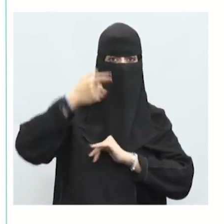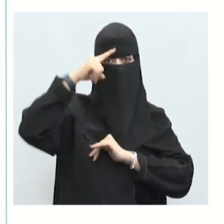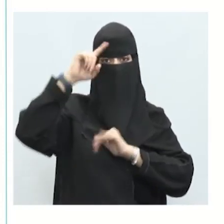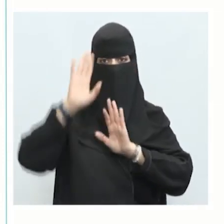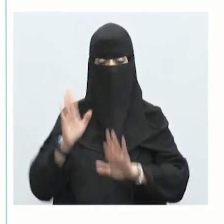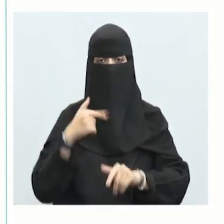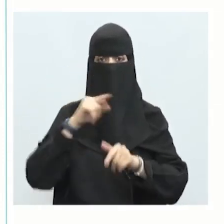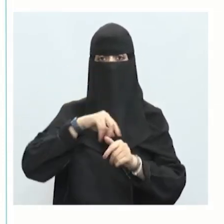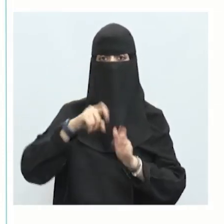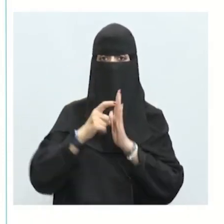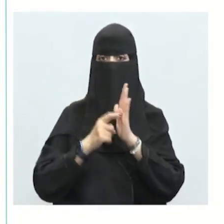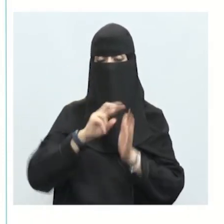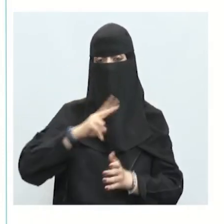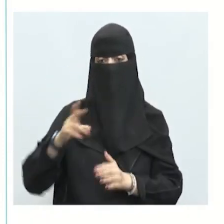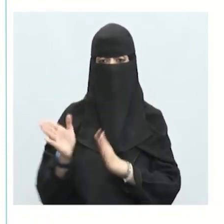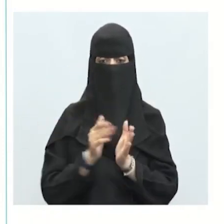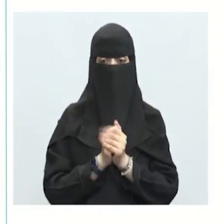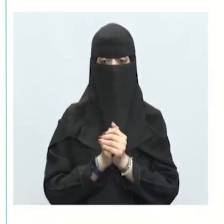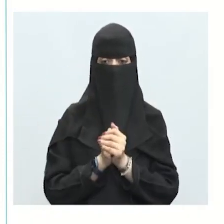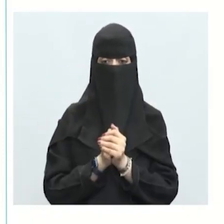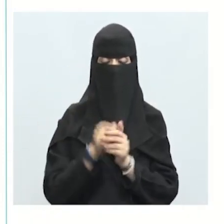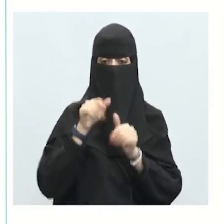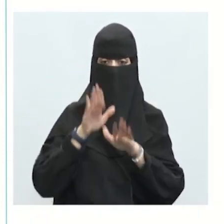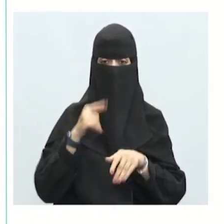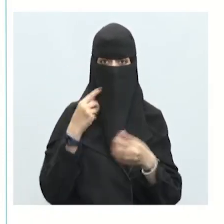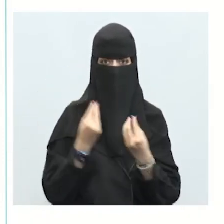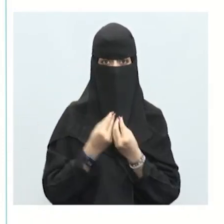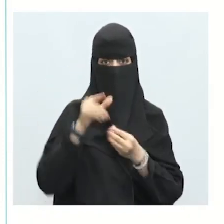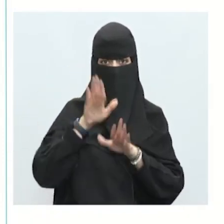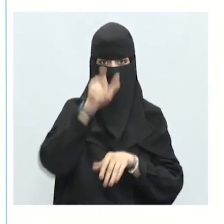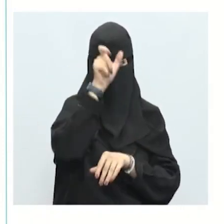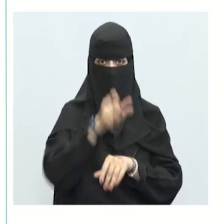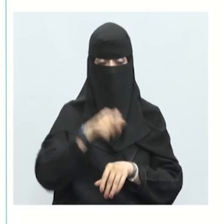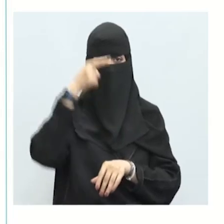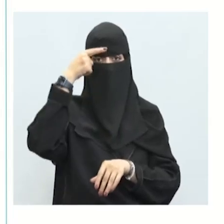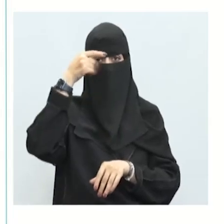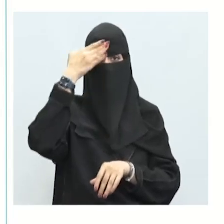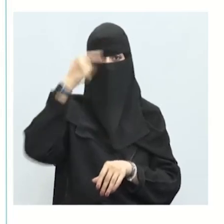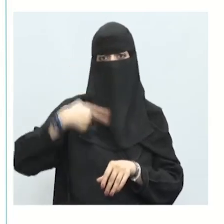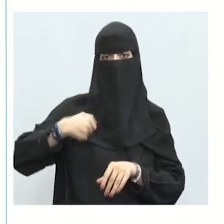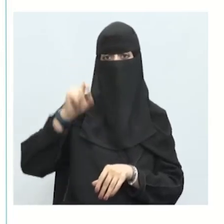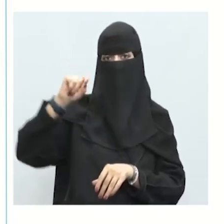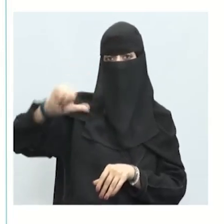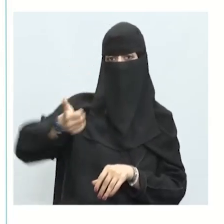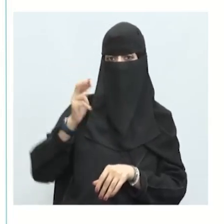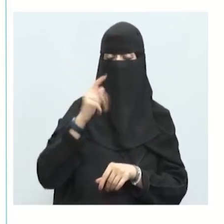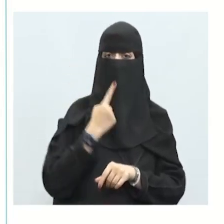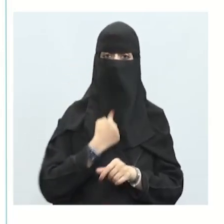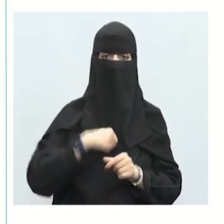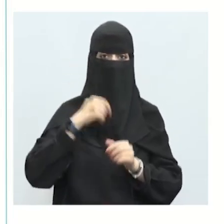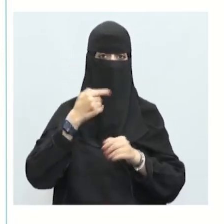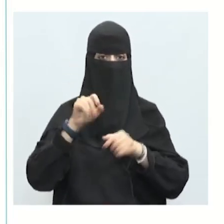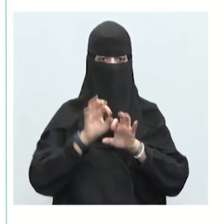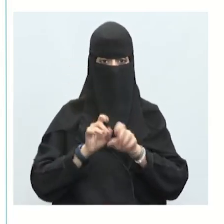الجمل الشرطيه نبدا مع زميلنا فواز فواز يرغب بانشاء برنامج يقوم بتحديد نوع